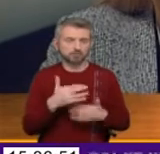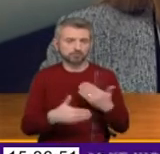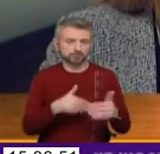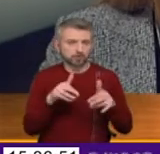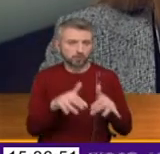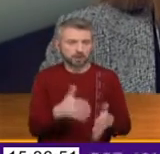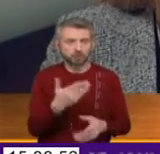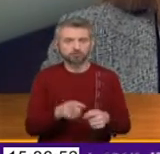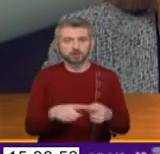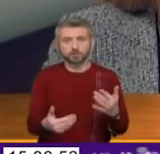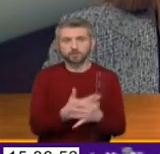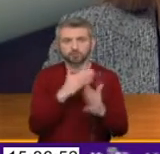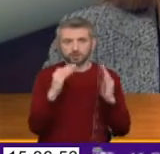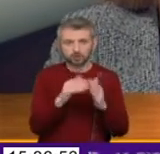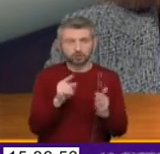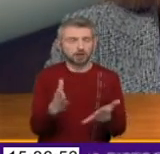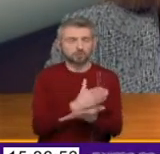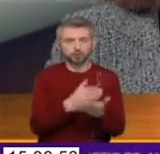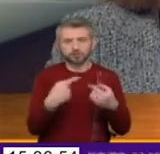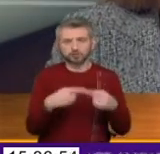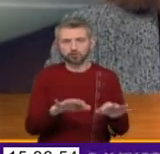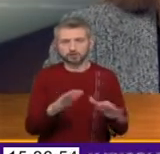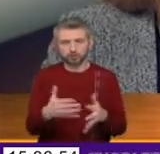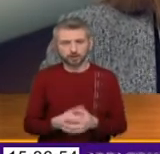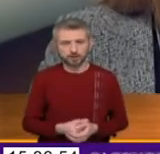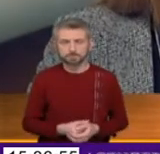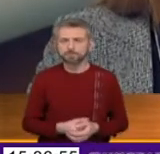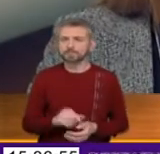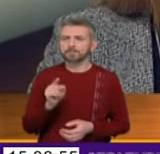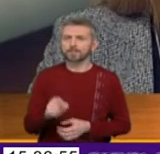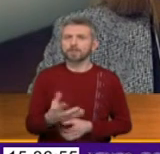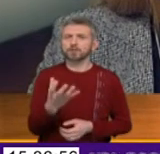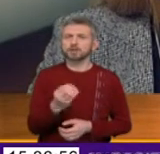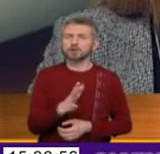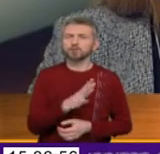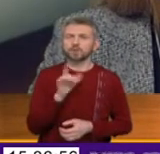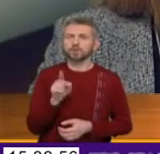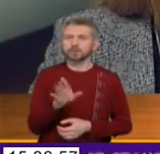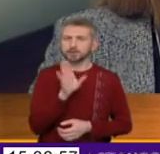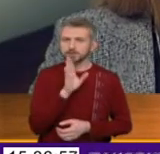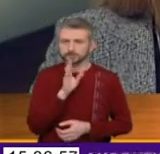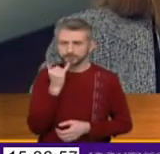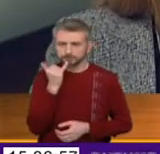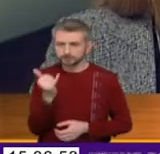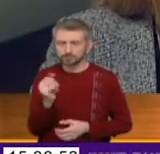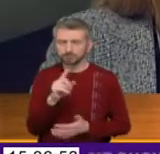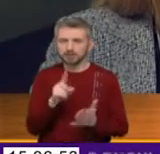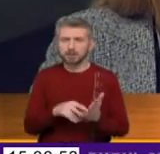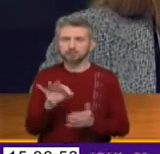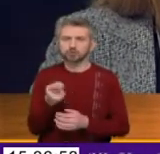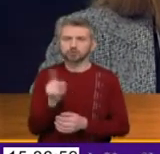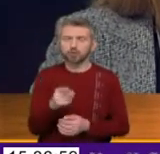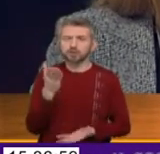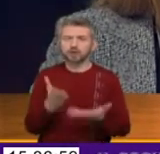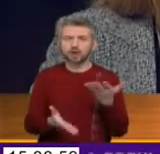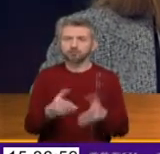це новий будинок, то там зовсім інша історія. І тут у нас ще було у цієї дзвонювачки, у пані Людмили, питання з приводу того,